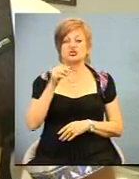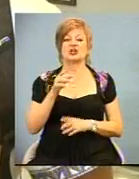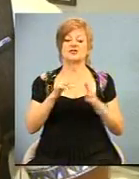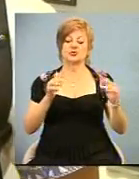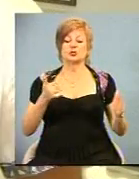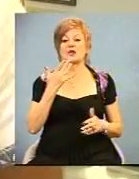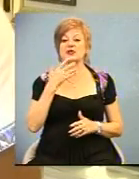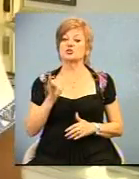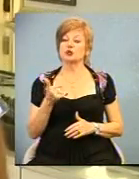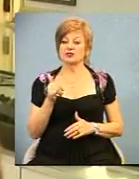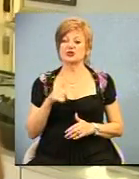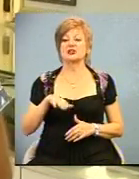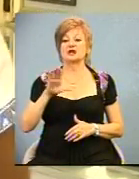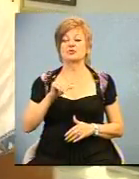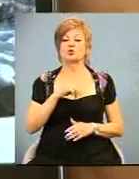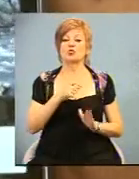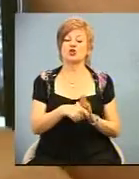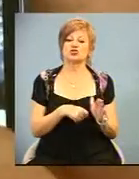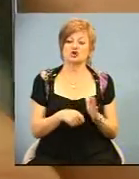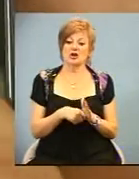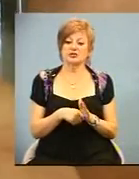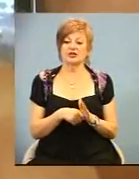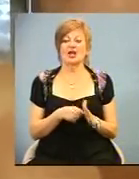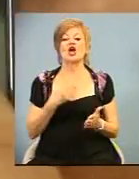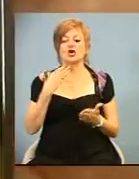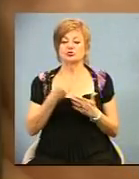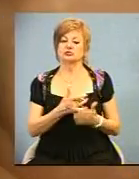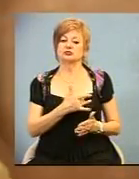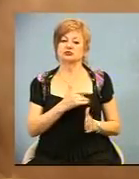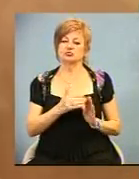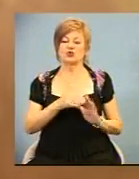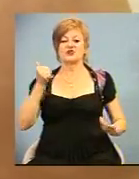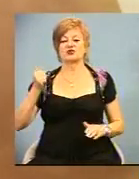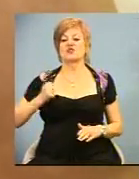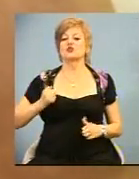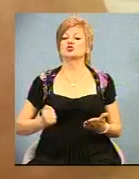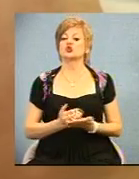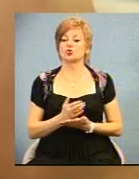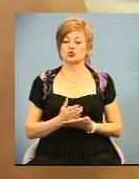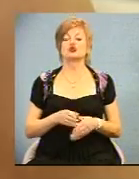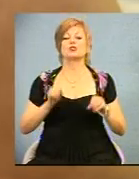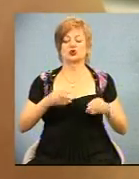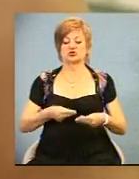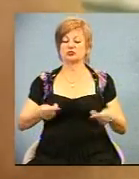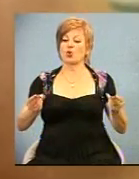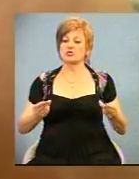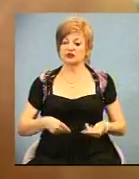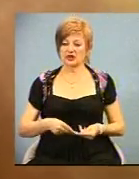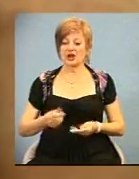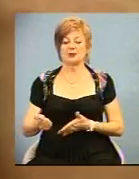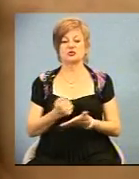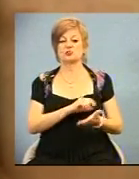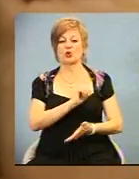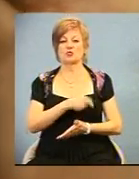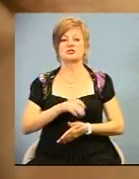національному університеті. Потім працював на шахті. Втім, своє покликання знайшов у військовій службі. Вирішив підписати контракт зі Збройними